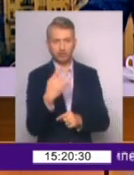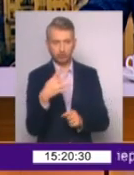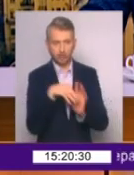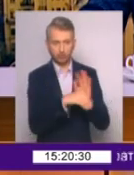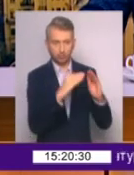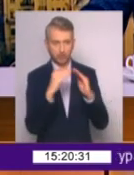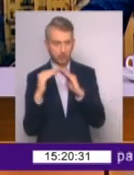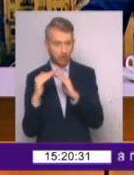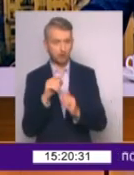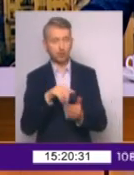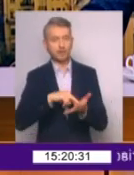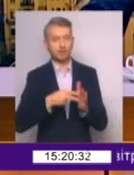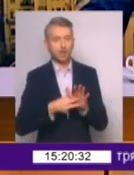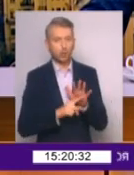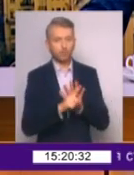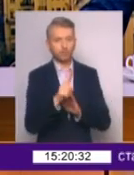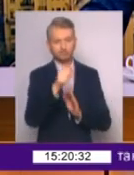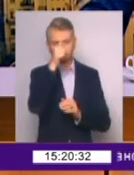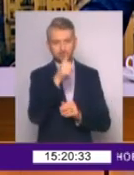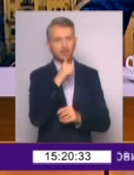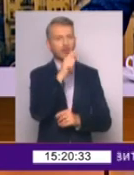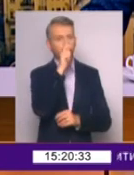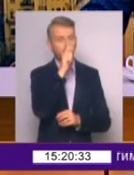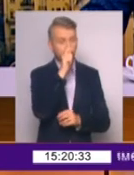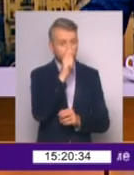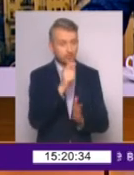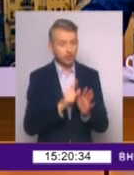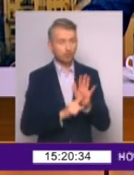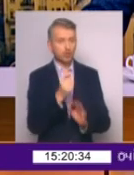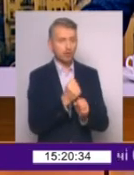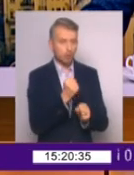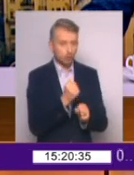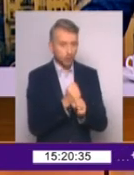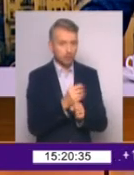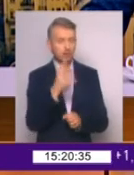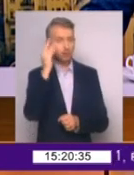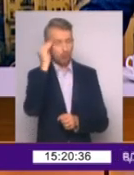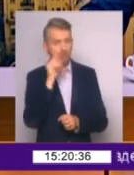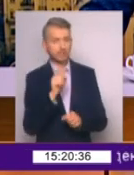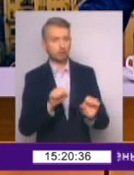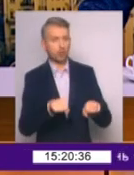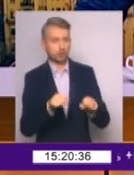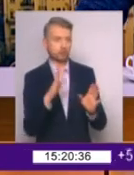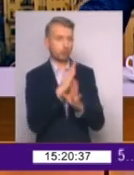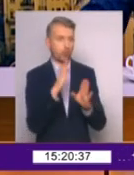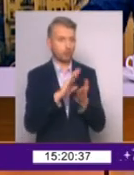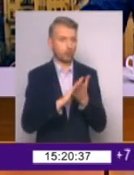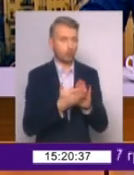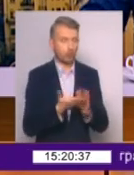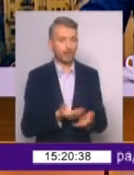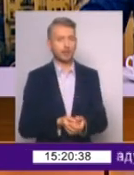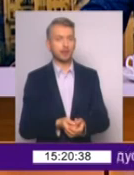будинках, вони заплановано з квітня місяця, розпочинаємо відповідні роботи, опять же, виходячи з можливості погодних умов.